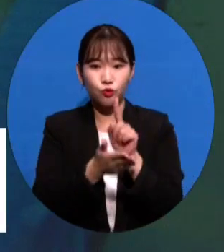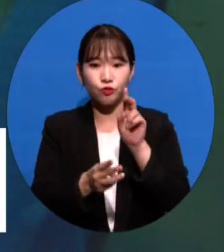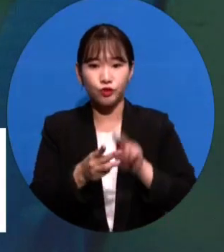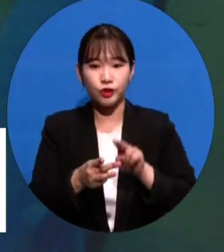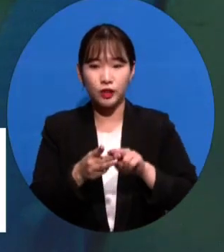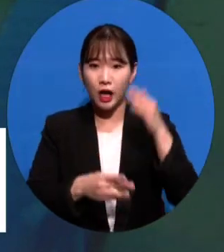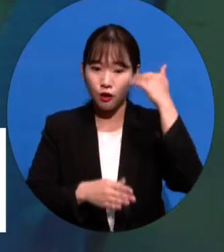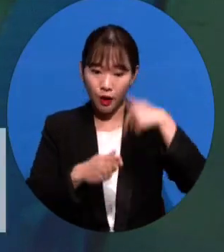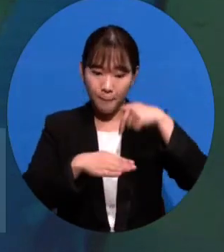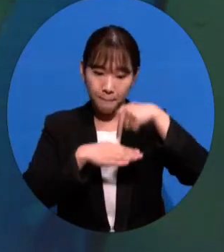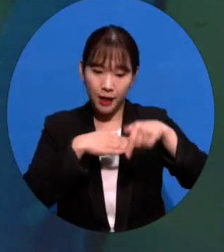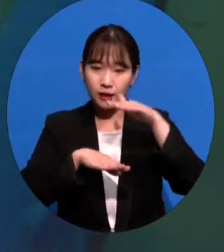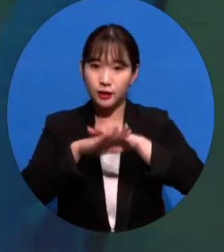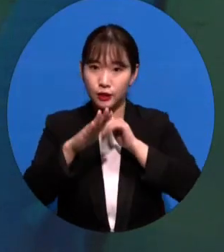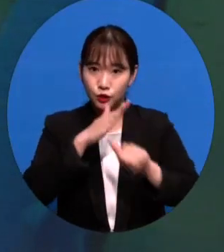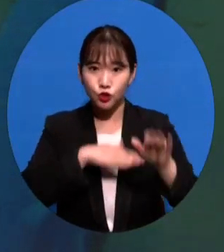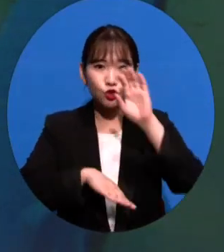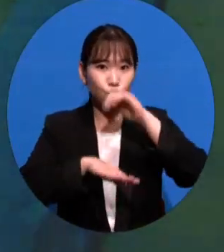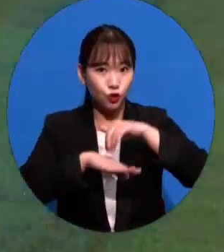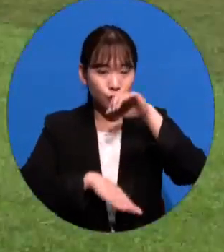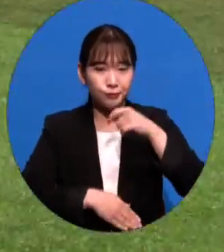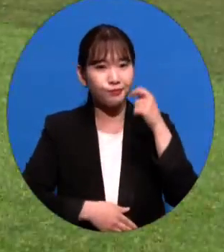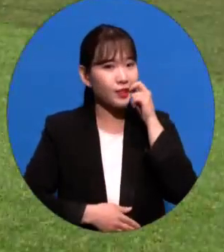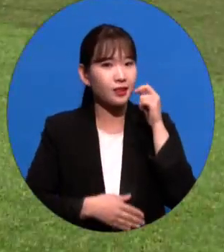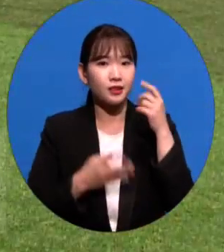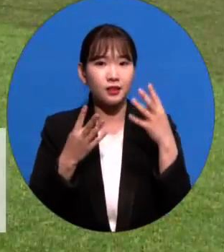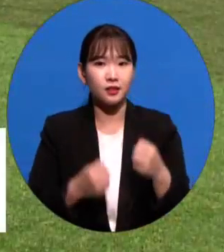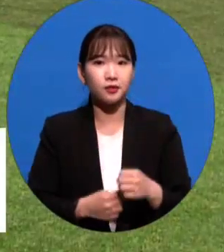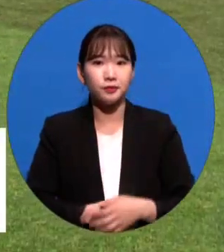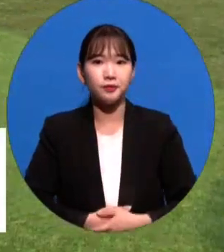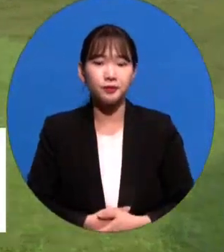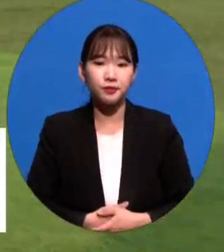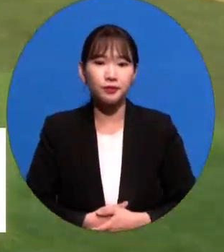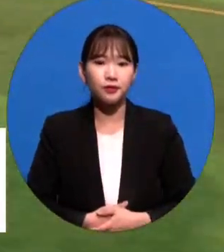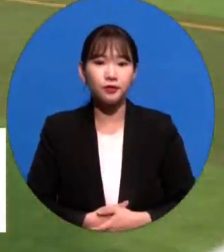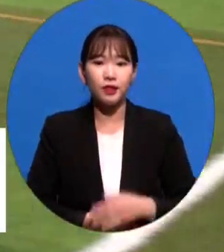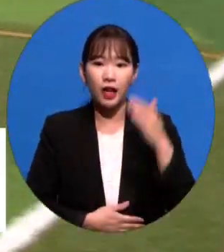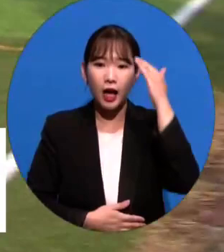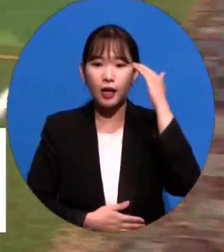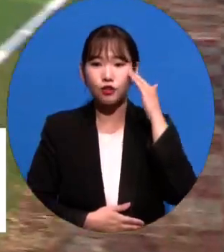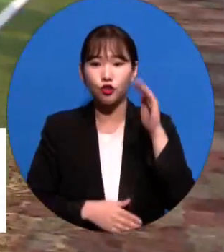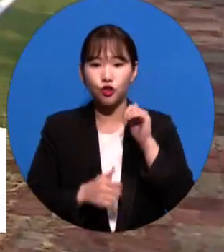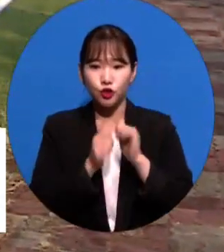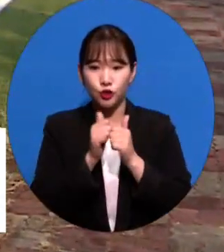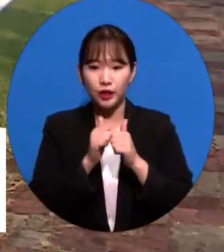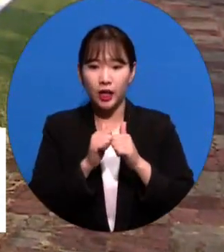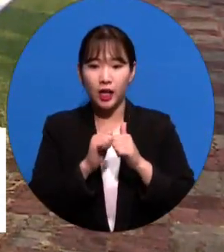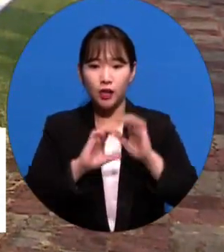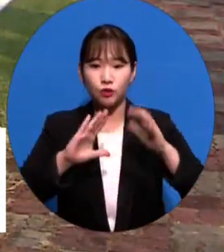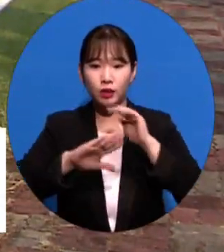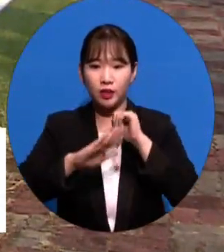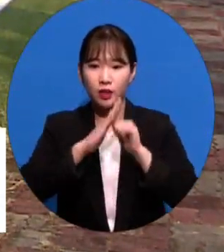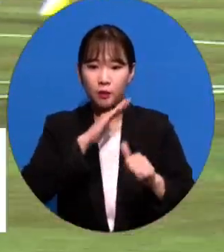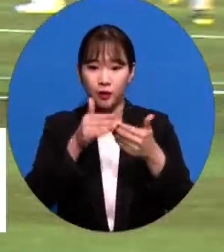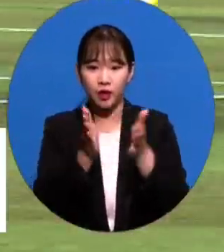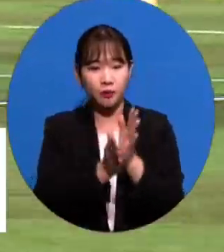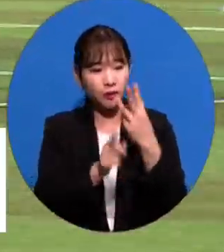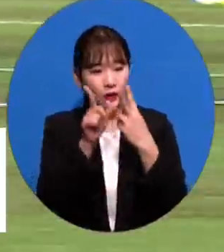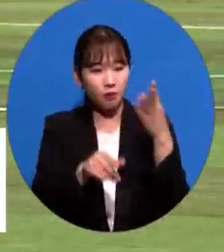목포국제축구센터가 국내외 선수 전지훈련지로 각광을 받고 있습니다. 우리나라 육상 국가대표팀은 지난